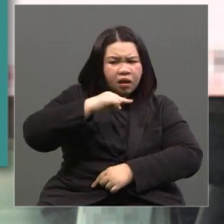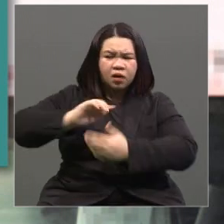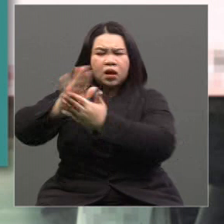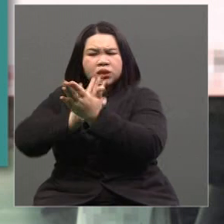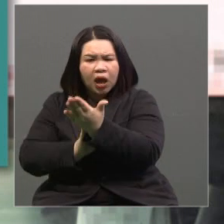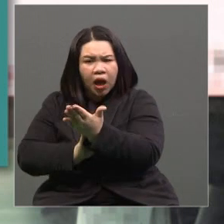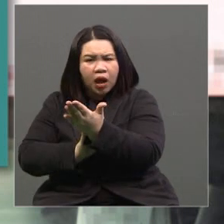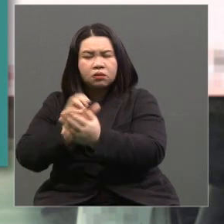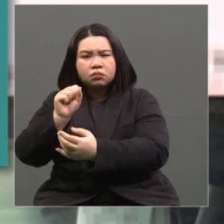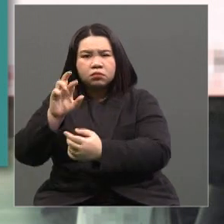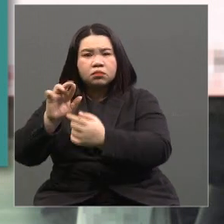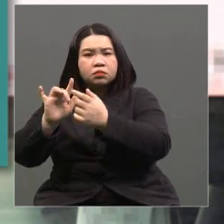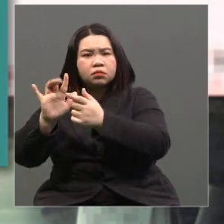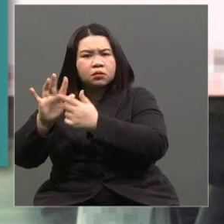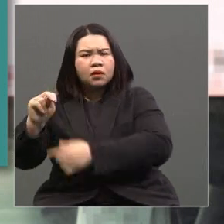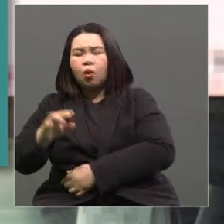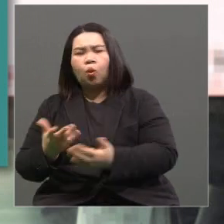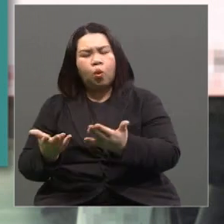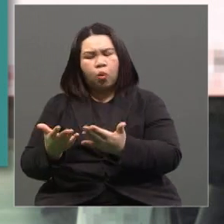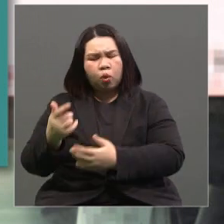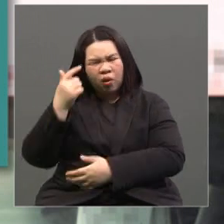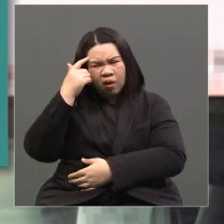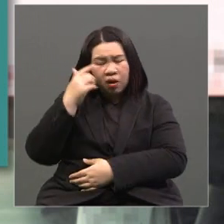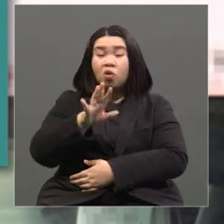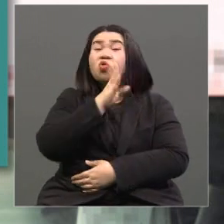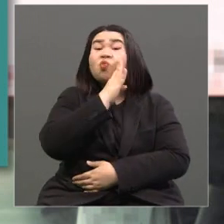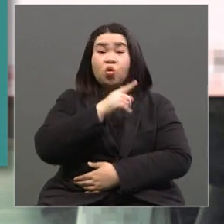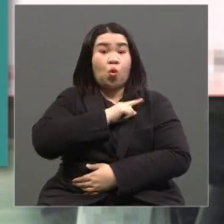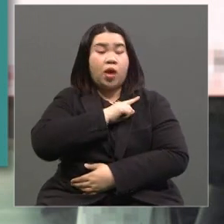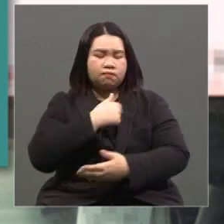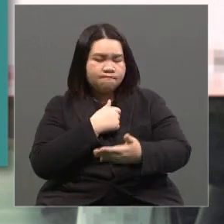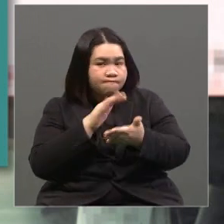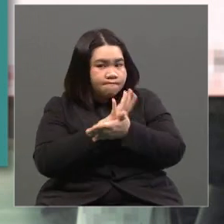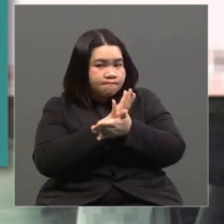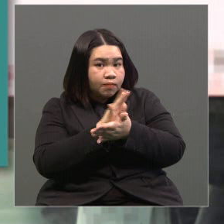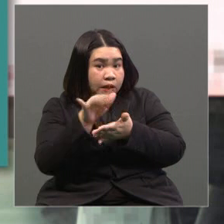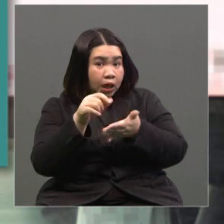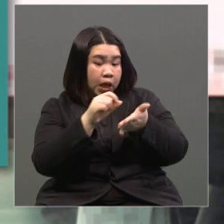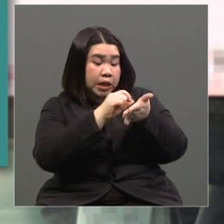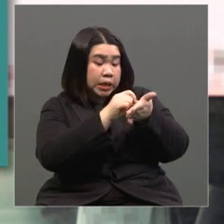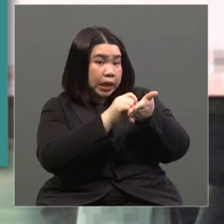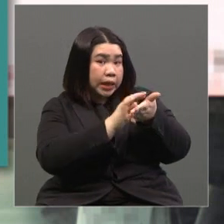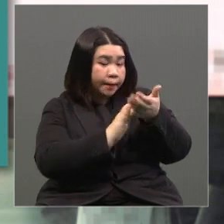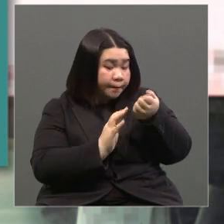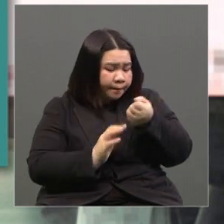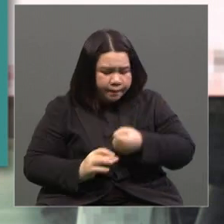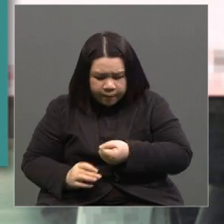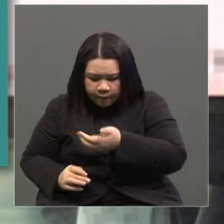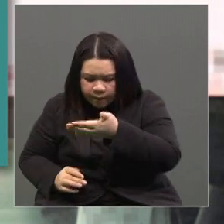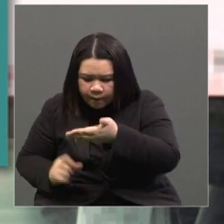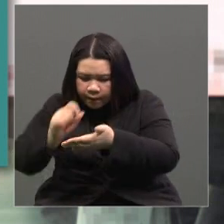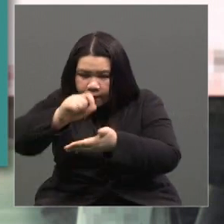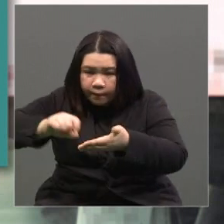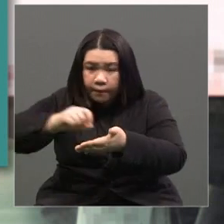ใช่ค่ะคือมีคำถามอยู่เหมือนกันบางคนบอกว่าแอบเขียนน่ะหมายเลขลงบนมือและเอาเข้าไปอยู่ในคูหาได้